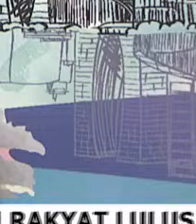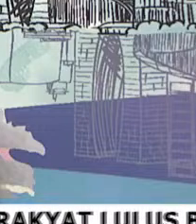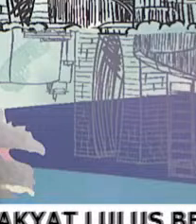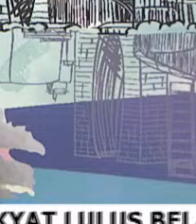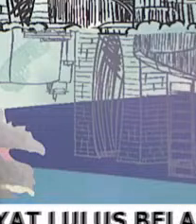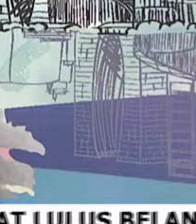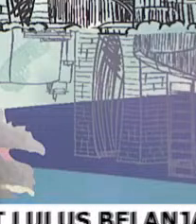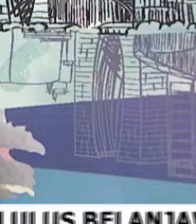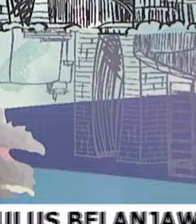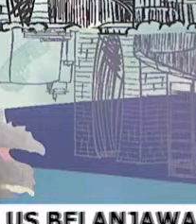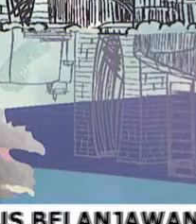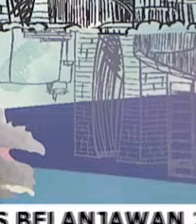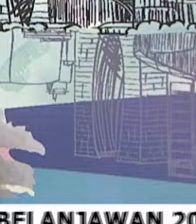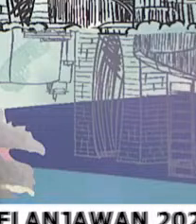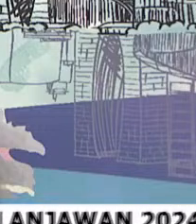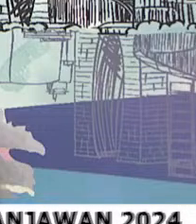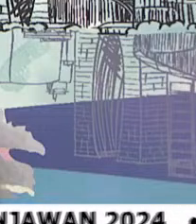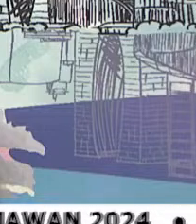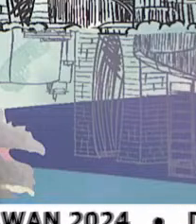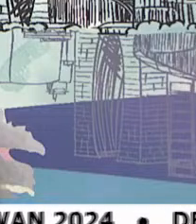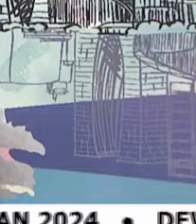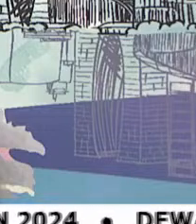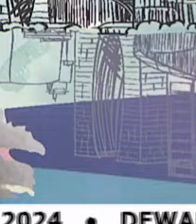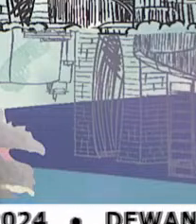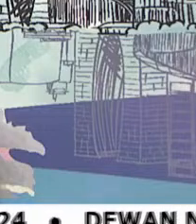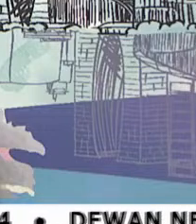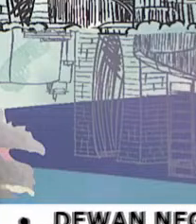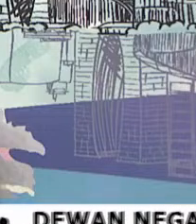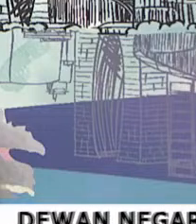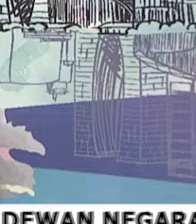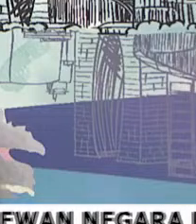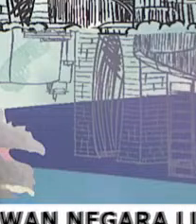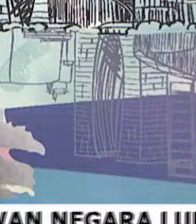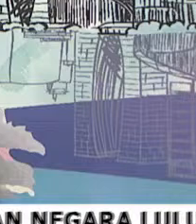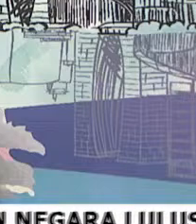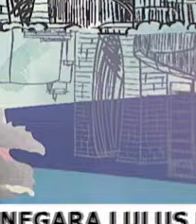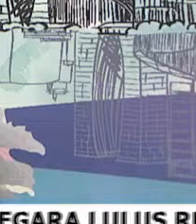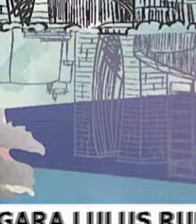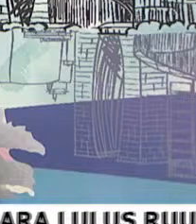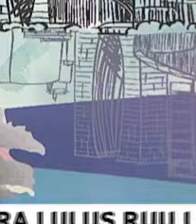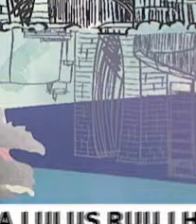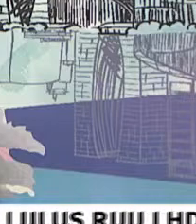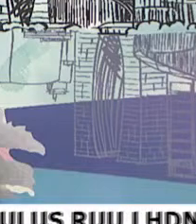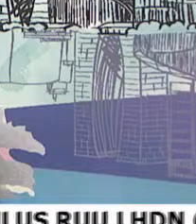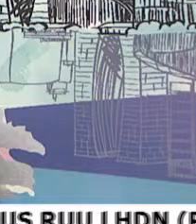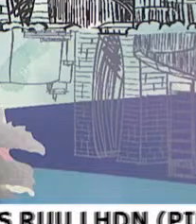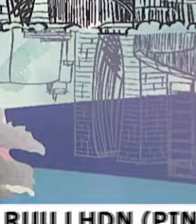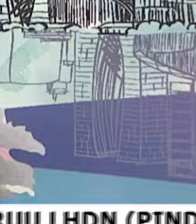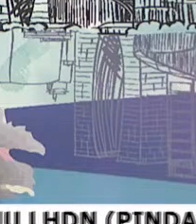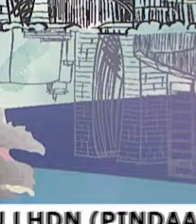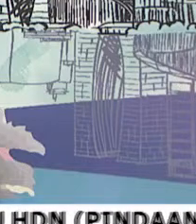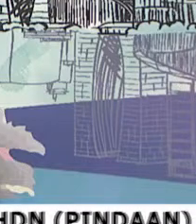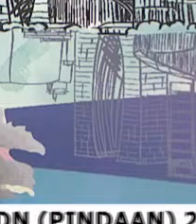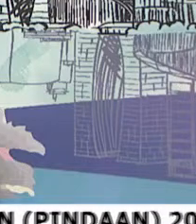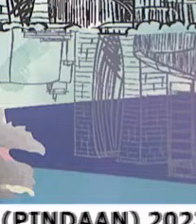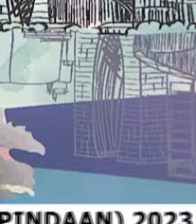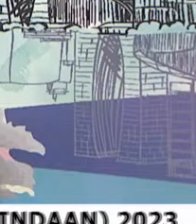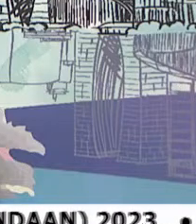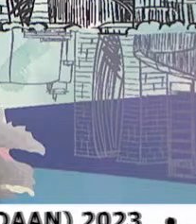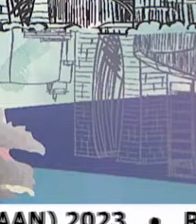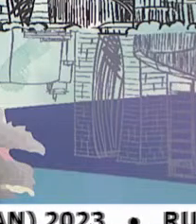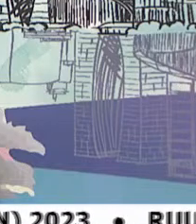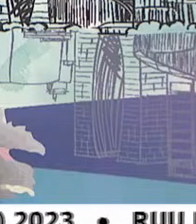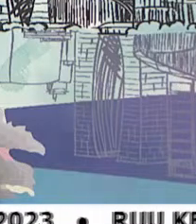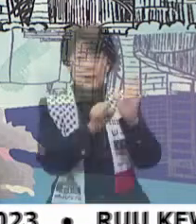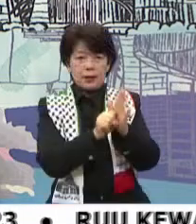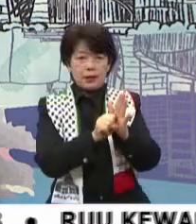undang-undang yang akan dibaca untuk bacaan berikutnya Kalau melihat kepada aturan yang disus ataupun aturanusul mesyuarat antaranya R undang-undang